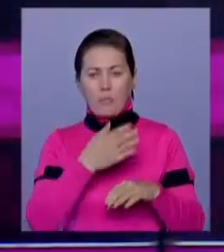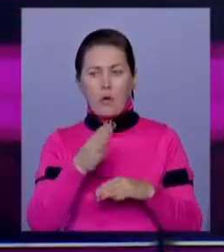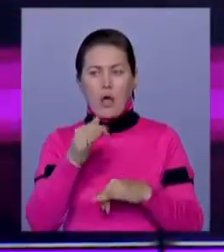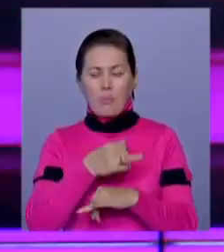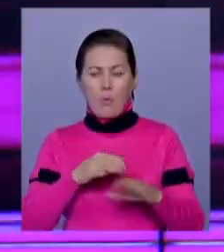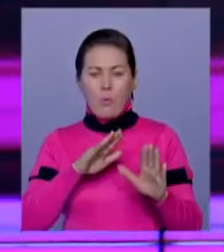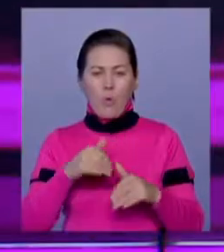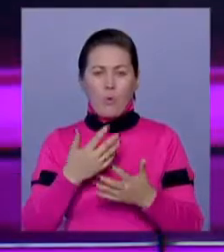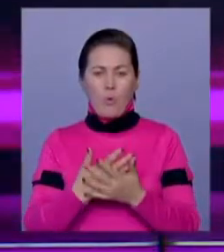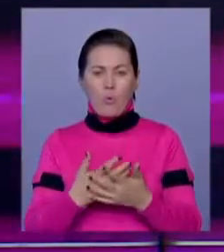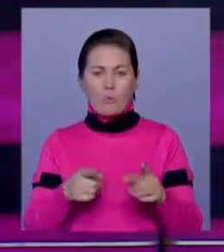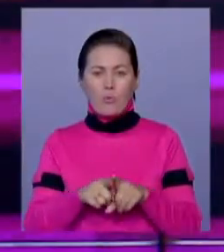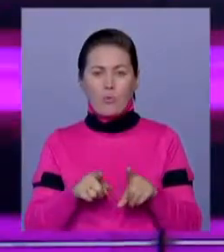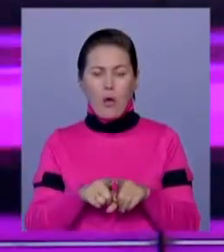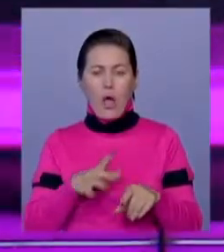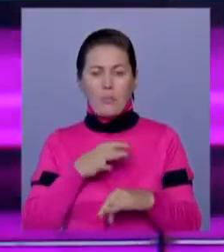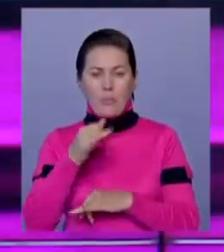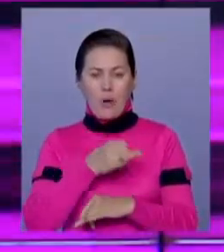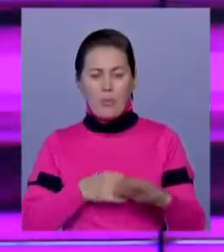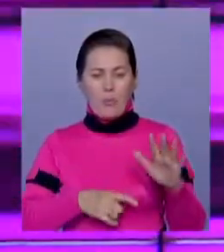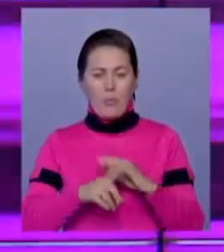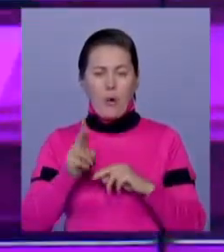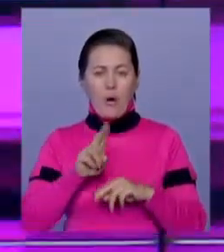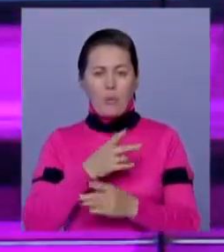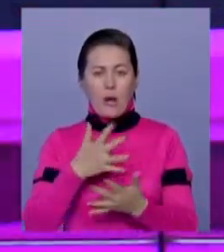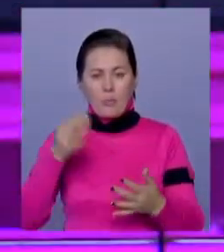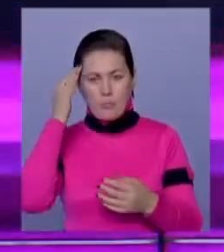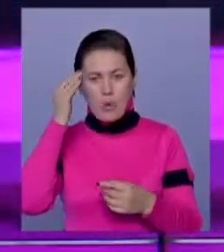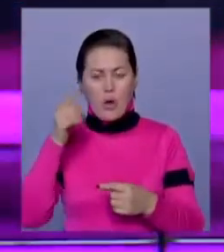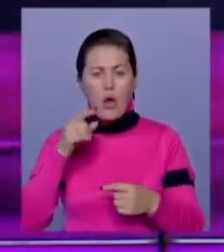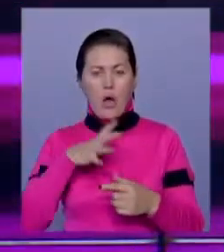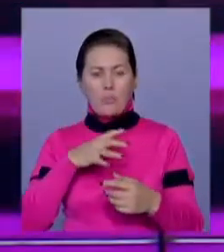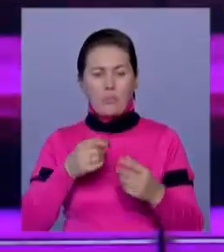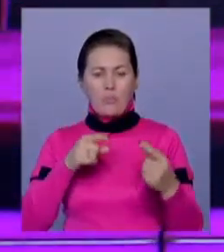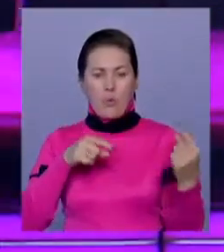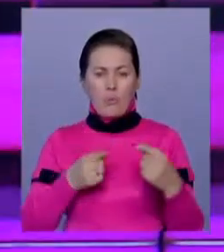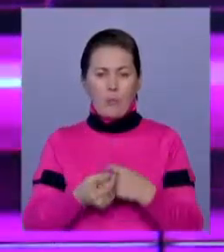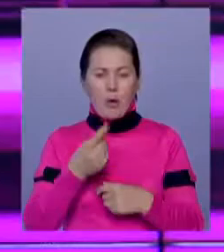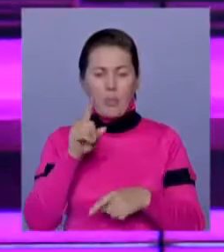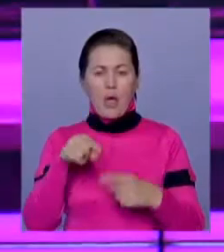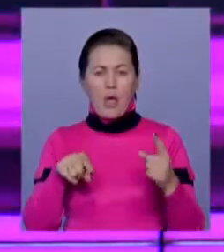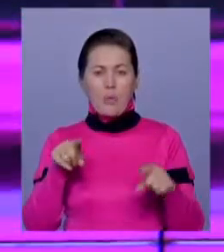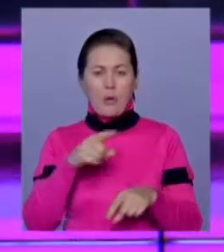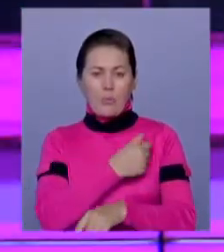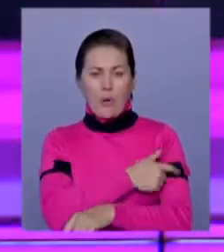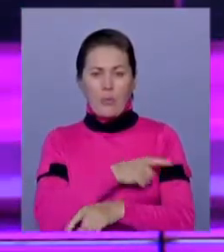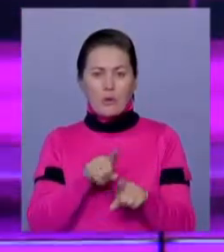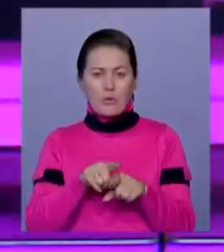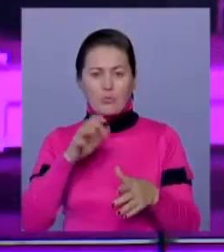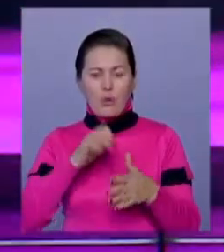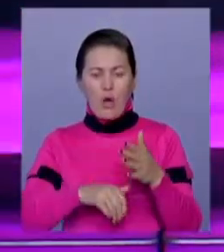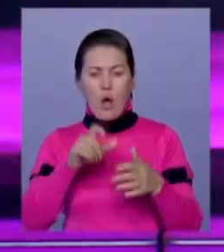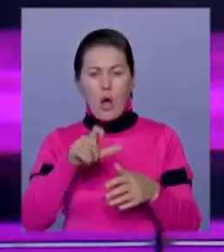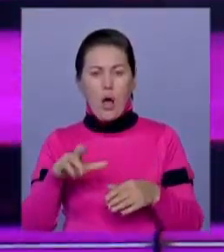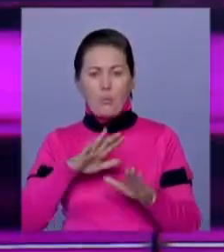айтыла сала қоғамда қызу талқыға түсіп, түрлі пікір таласқа ұласты. Тіпті кейбір дәрігерлердің өзі түсік